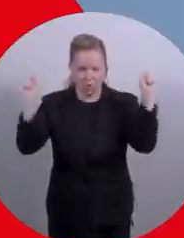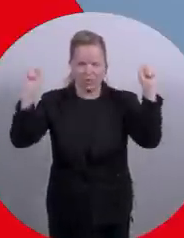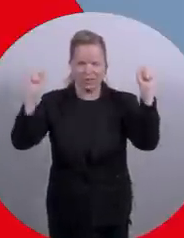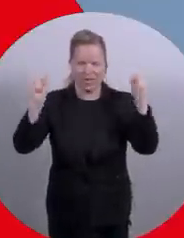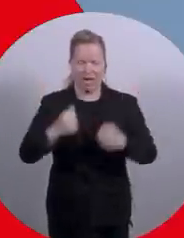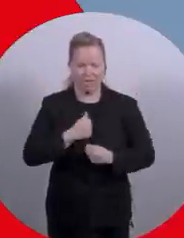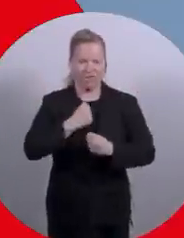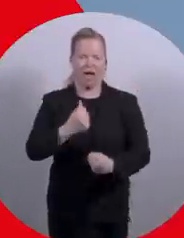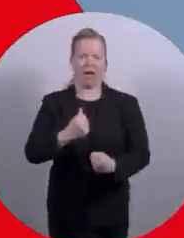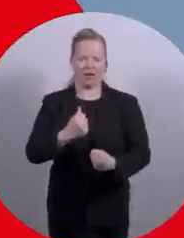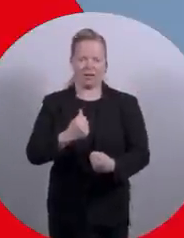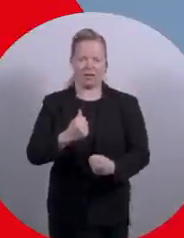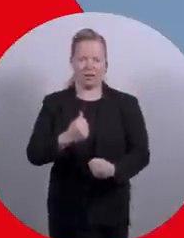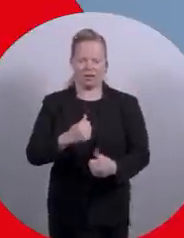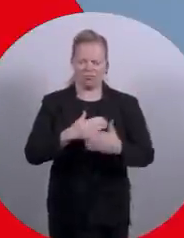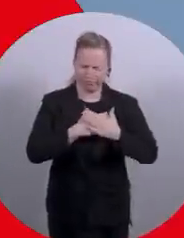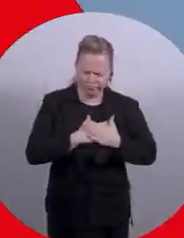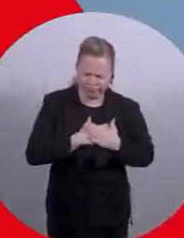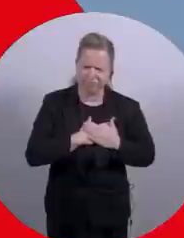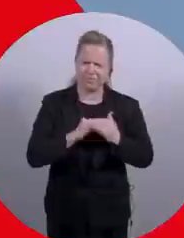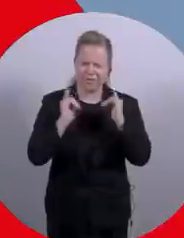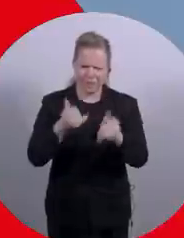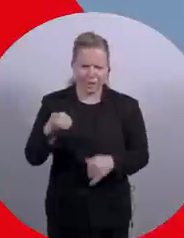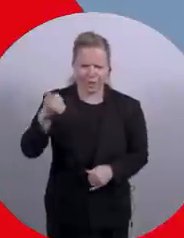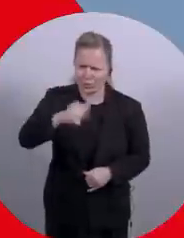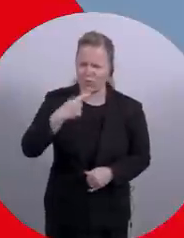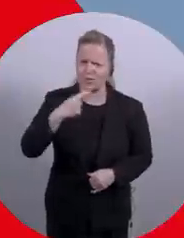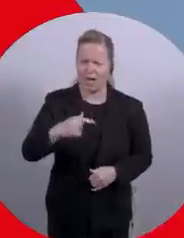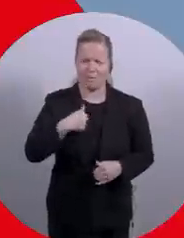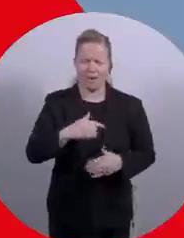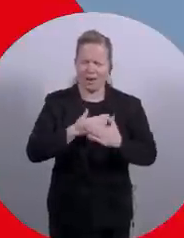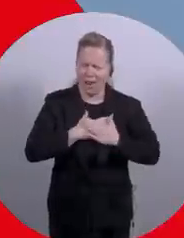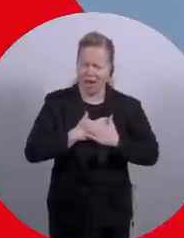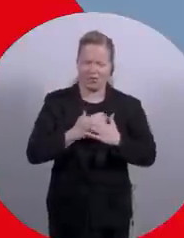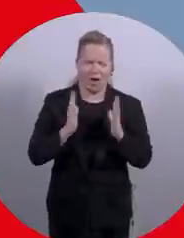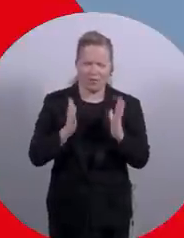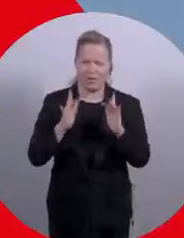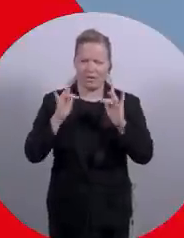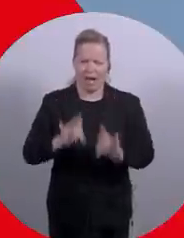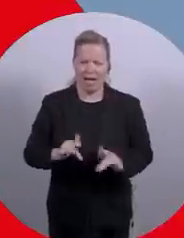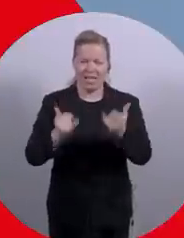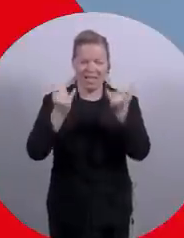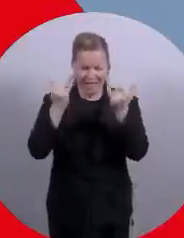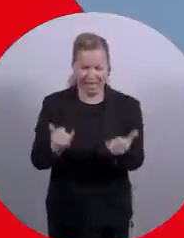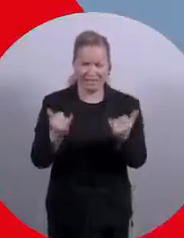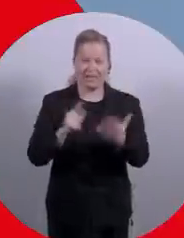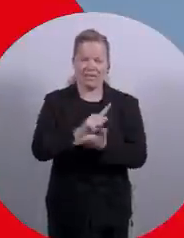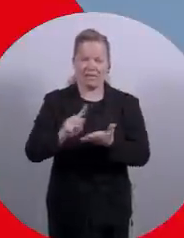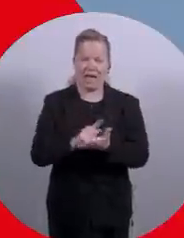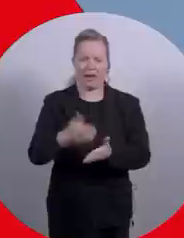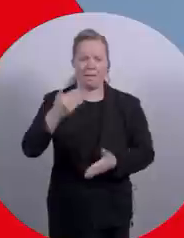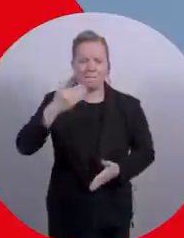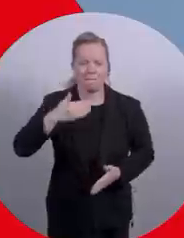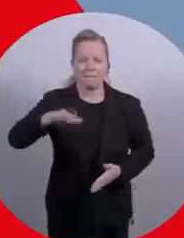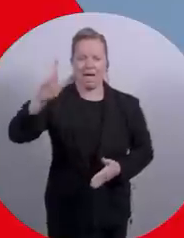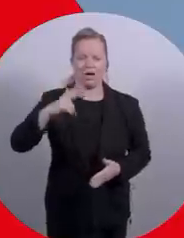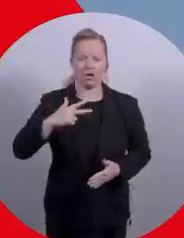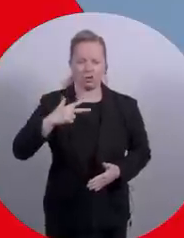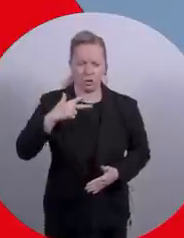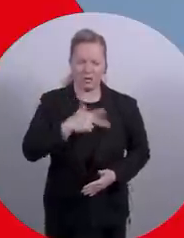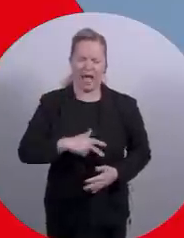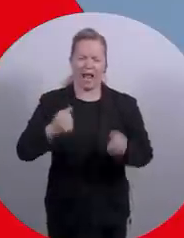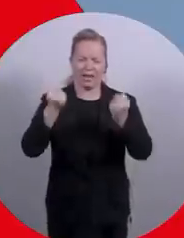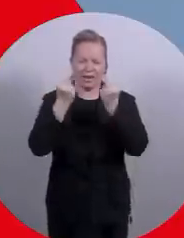und das mit eurem meinem Herzblut und mit eurem meiner Leidenschaft es ist an der Zeit mehr Sozialdemokratie zu wagen